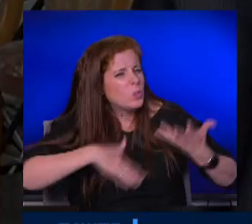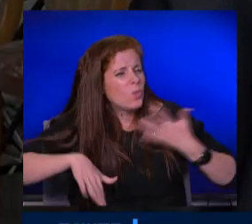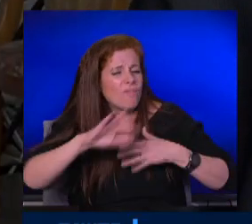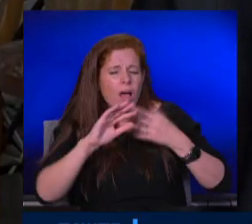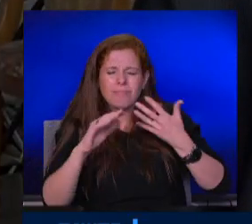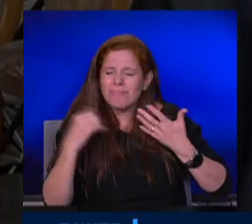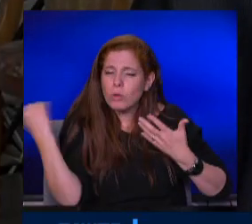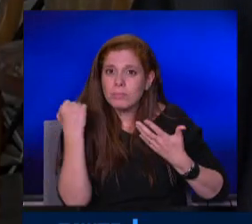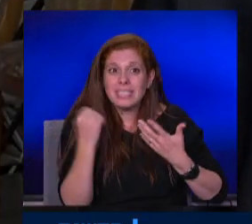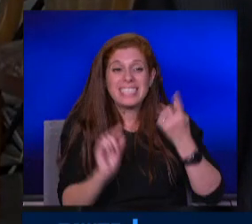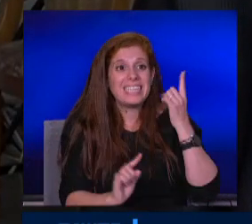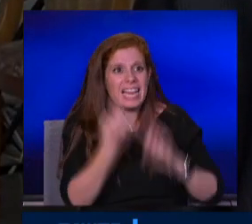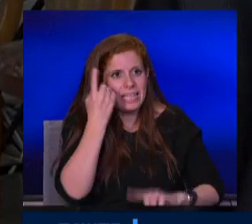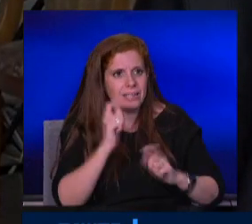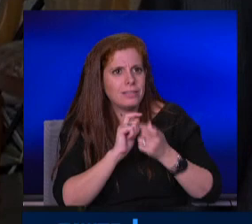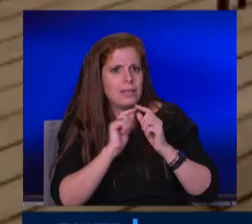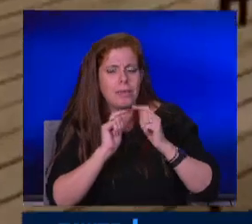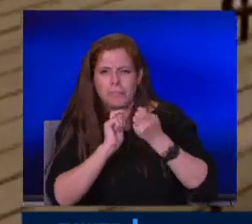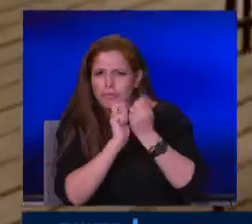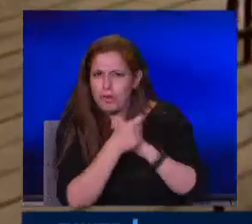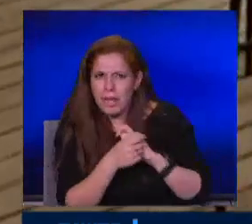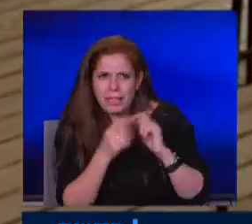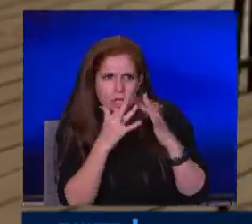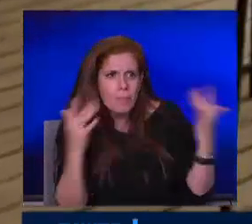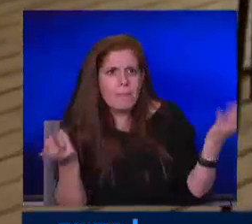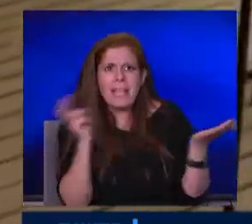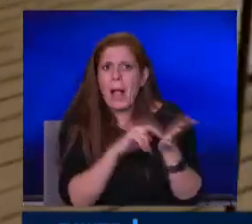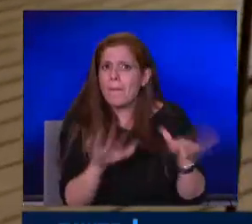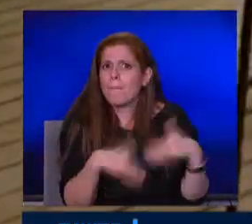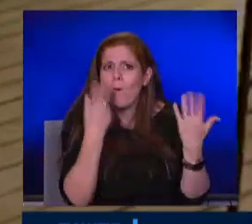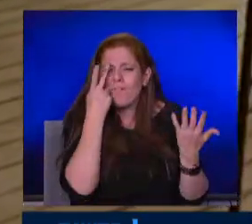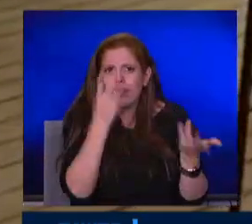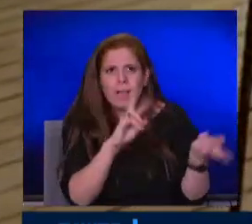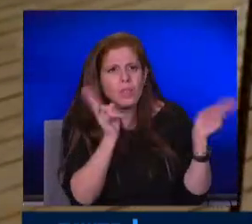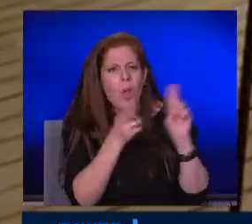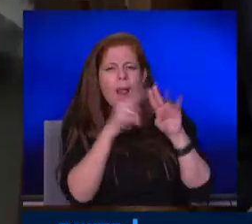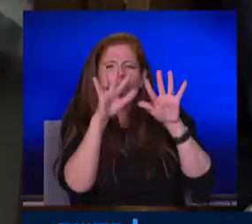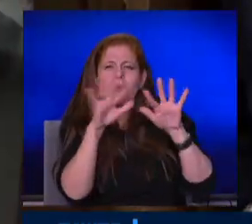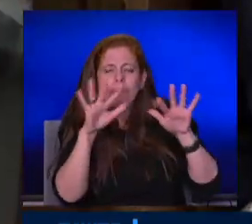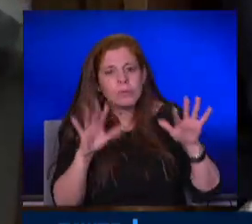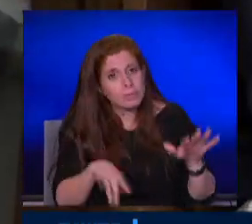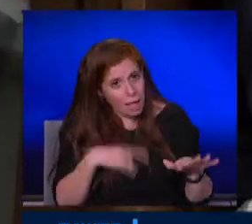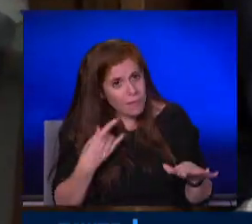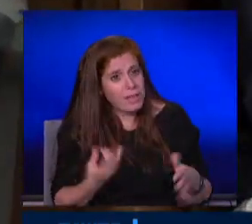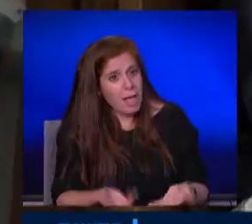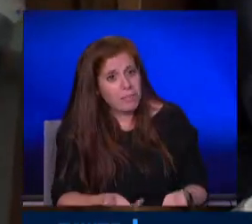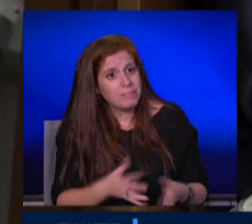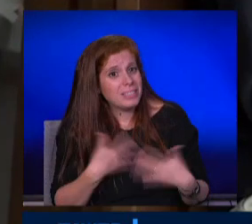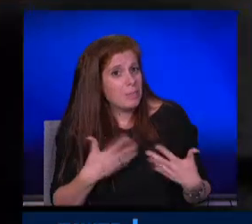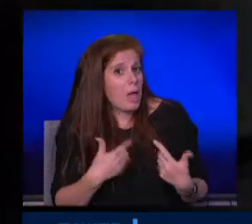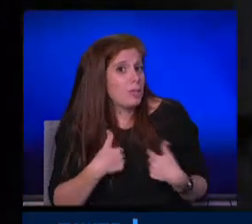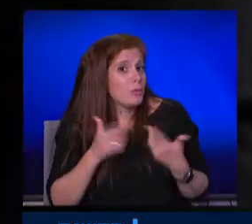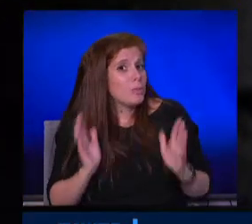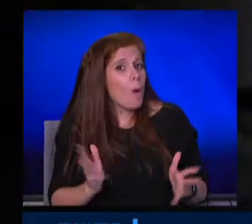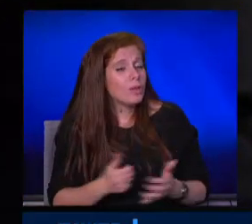זה משנה את צורת השמיים. אתה קם בבוקר ואתה רואה שהעולם לא כתמול שלשום. זה חוויה. זה מרגש אותי מאוד.